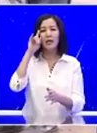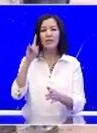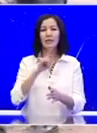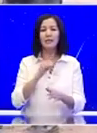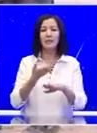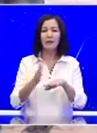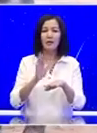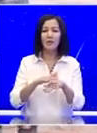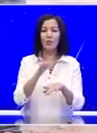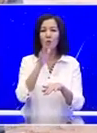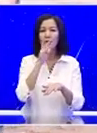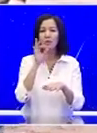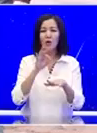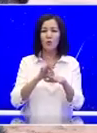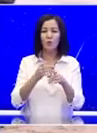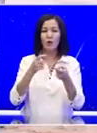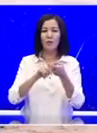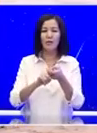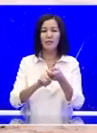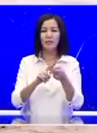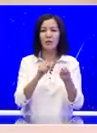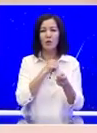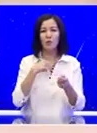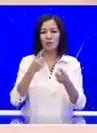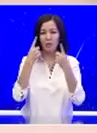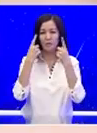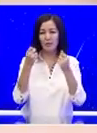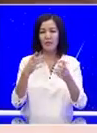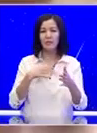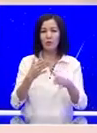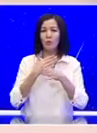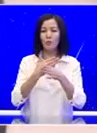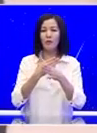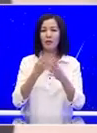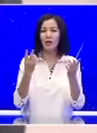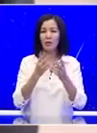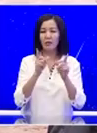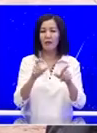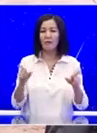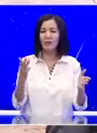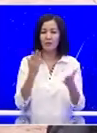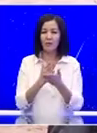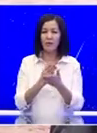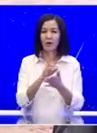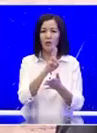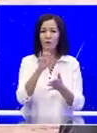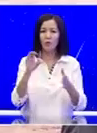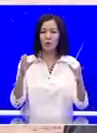қиын жағдайды болып жатқанда өздеріңіз көріп отырсыздар. Көмекке зәру адамдарға Нұр